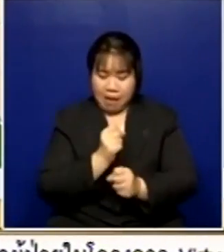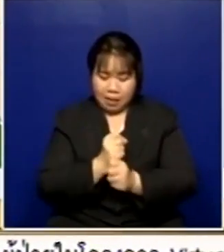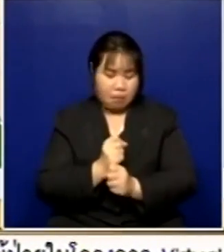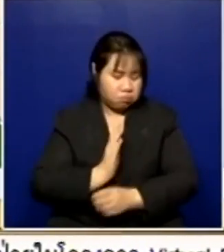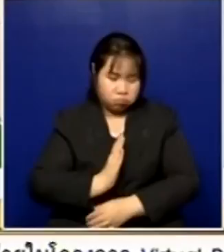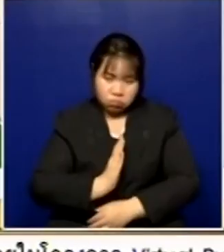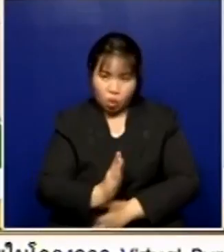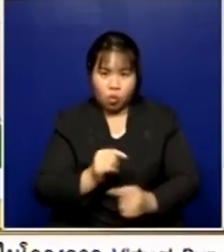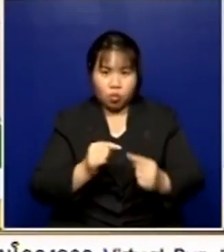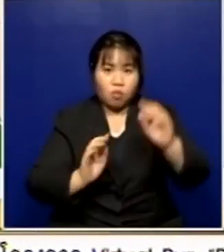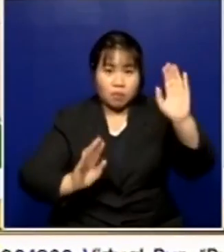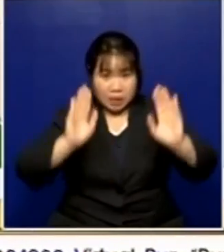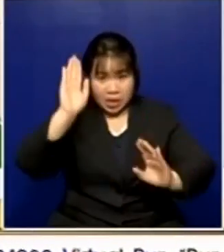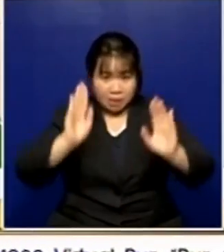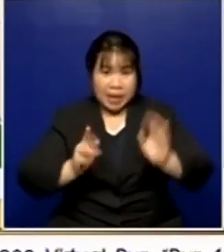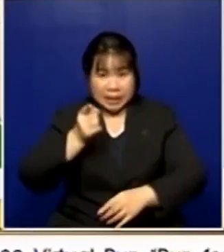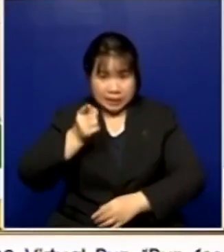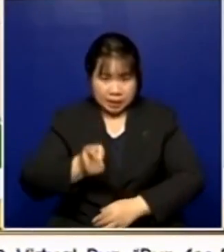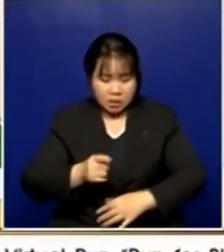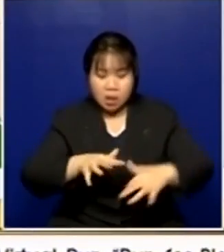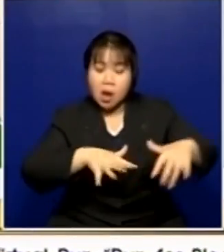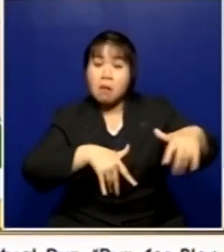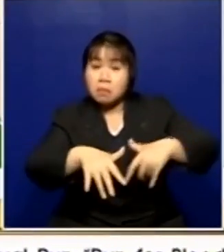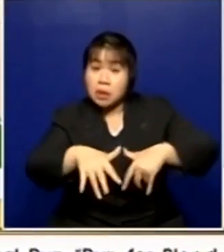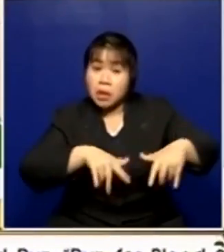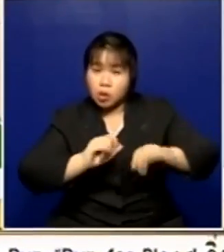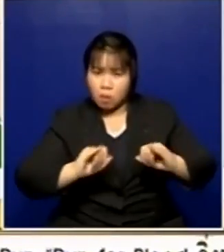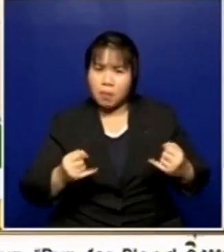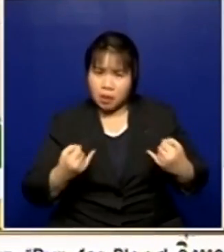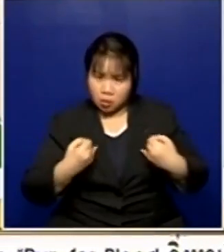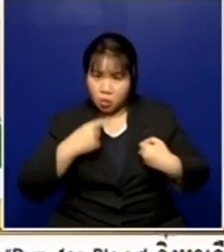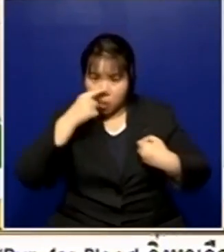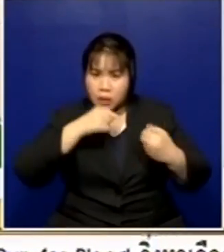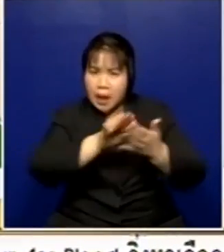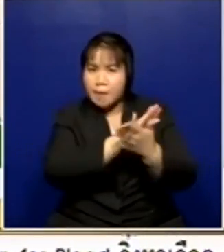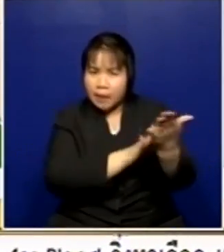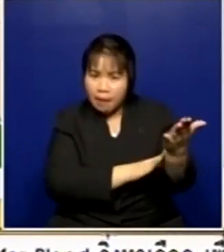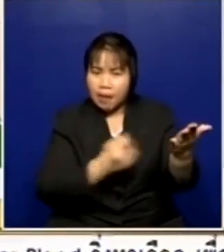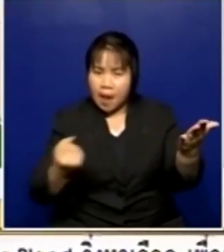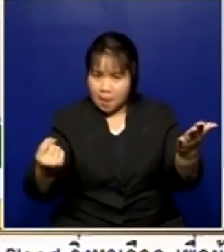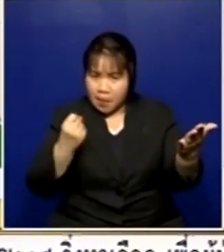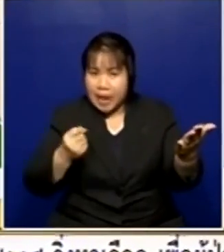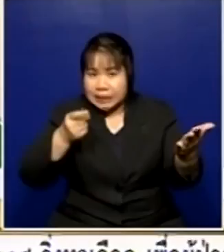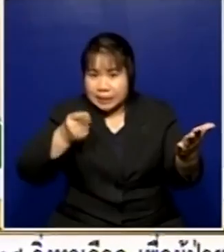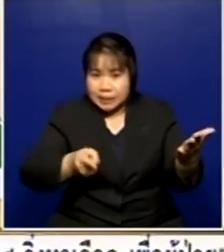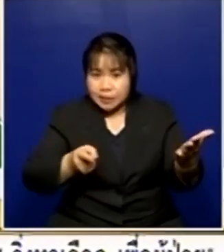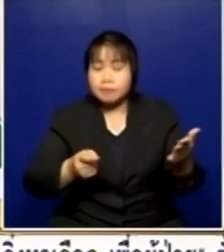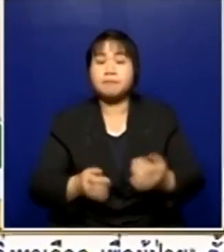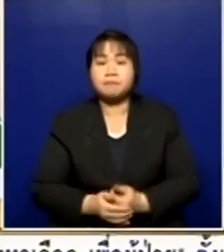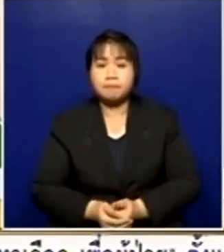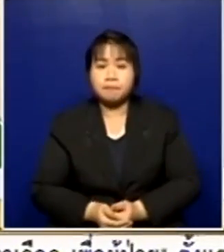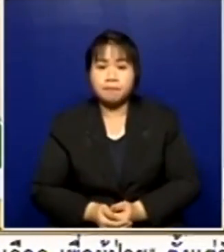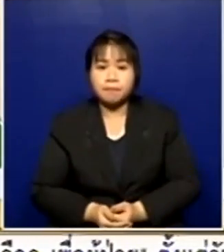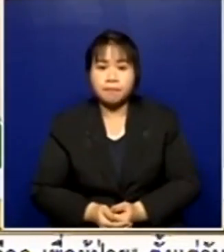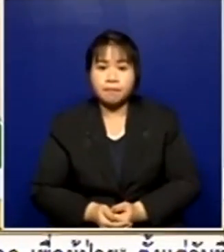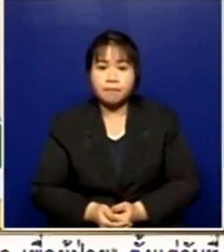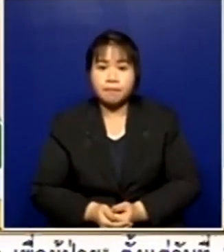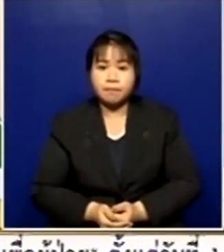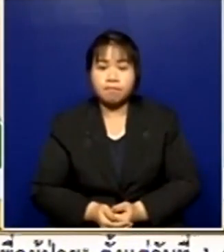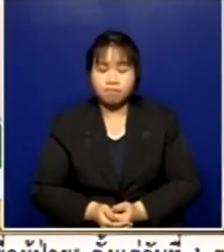การประชาธิปไตยที่ประชาชนผู้เป็นเจ้าของประเทศคือเจ้าของอำนาจอย่างแท้จริง